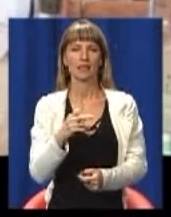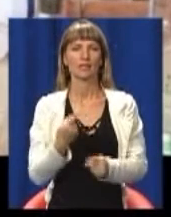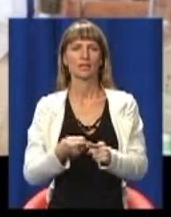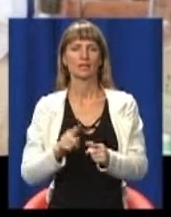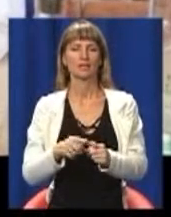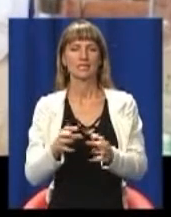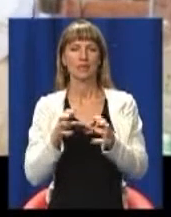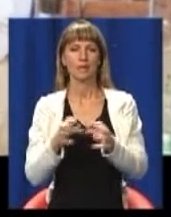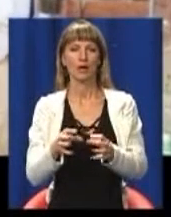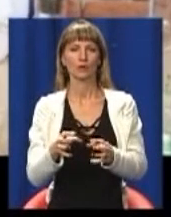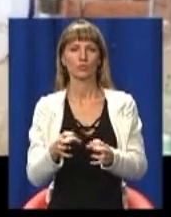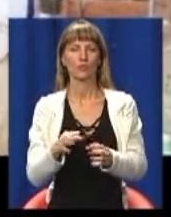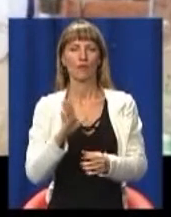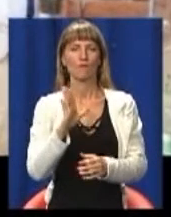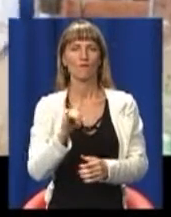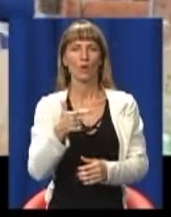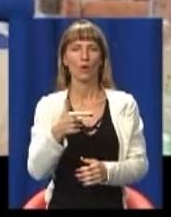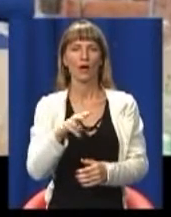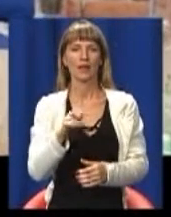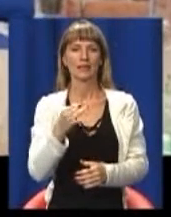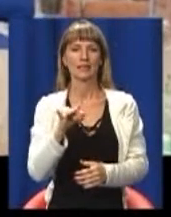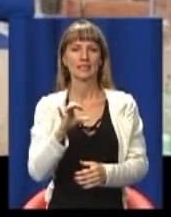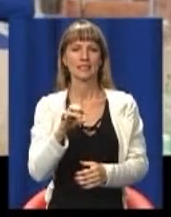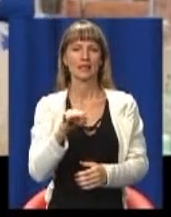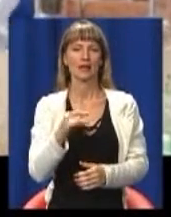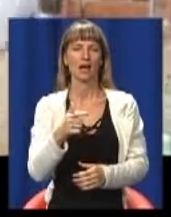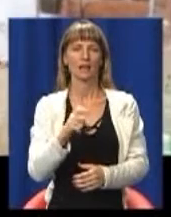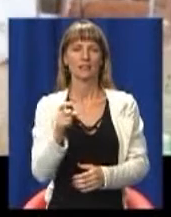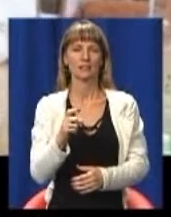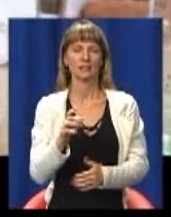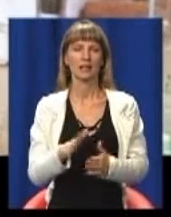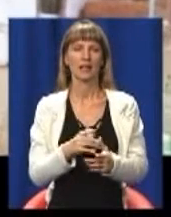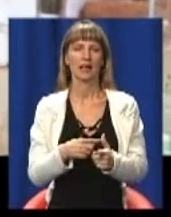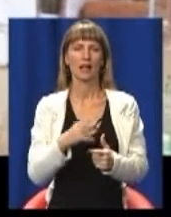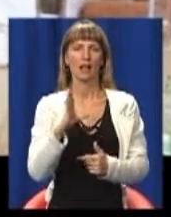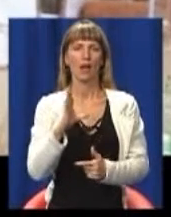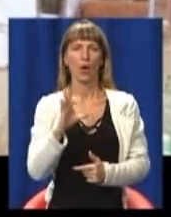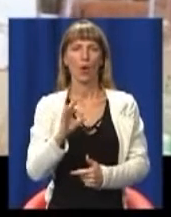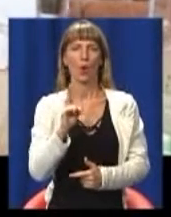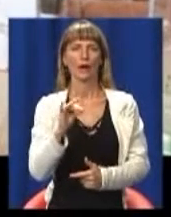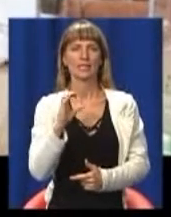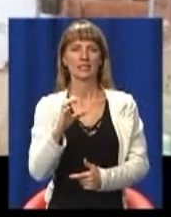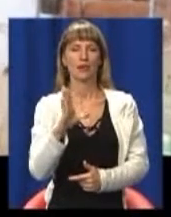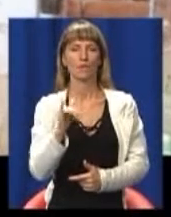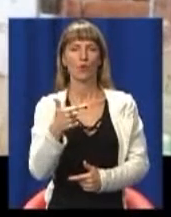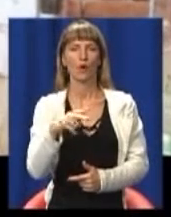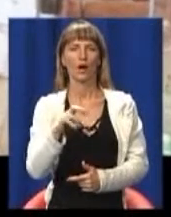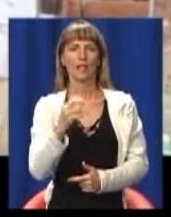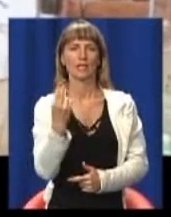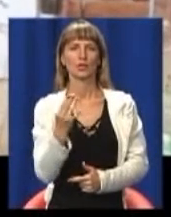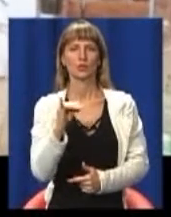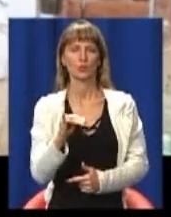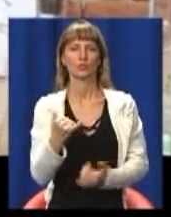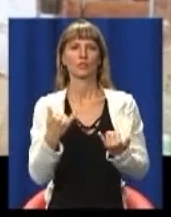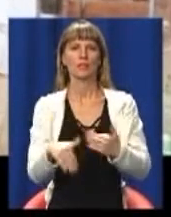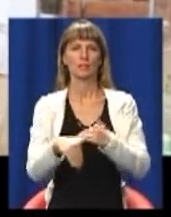це заморожений вуглекислий газ або двоокис вуглецю. Ось він в таких гранулах у нас знаходиться. І зараз ми